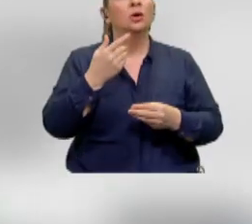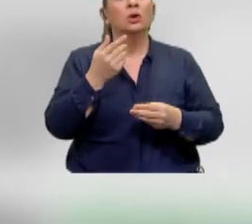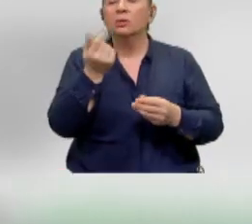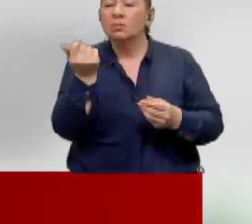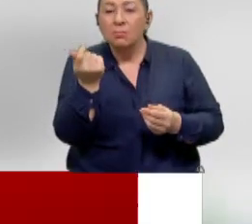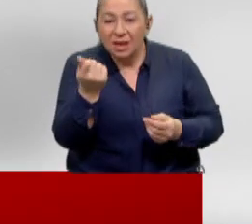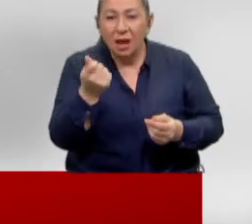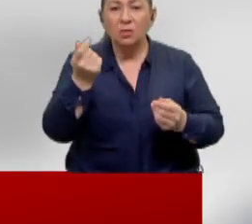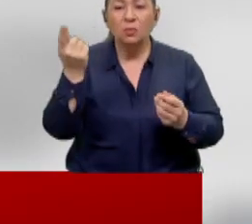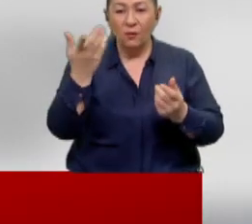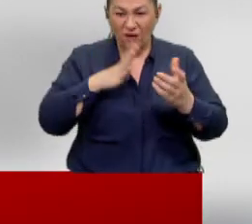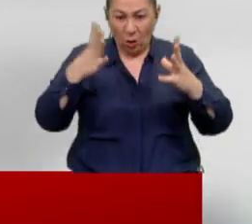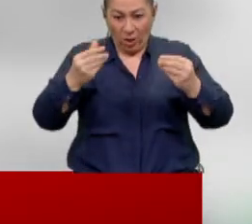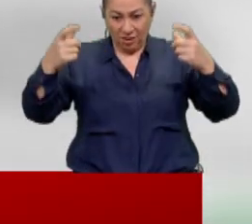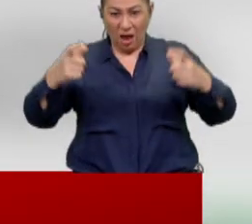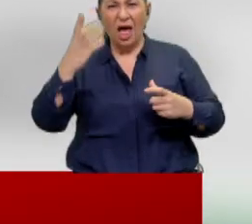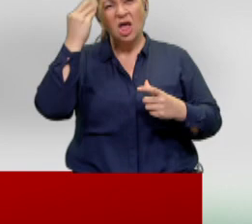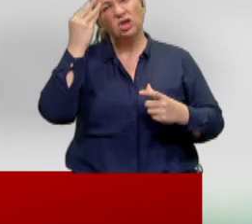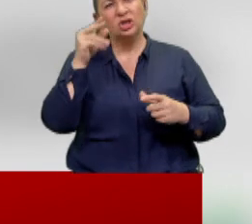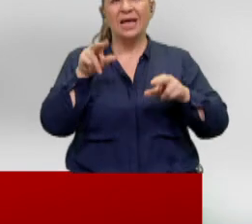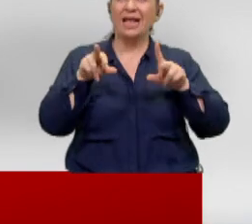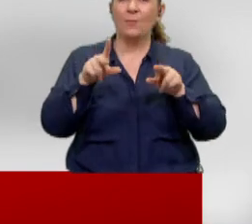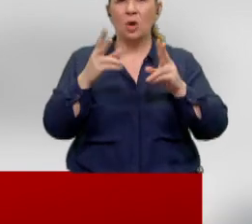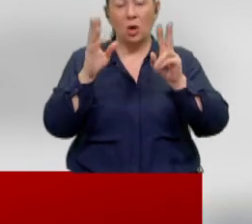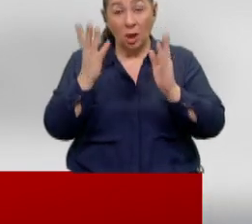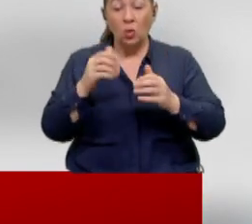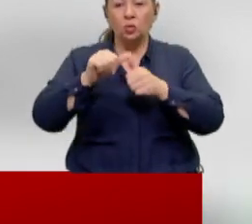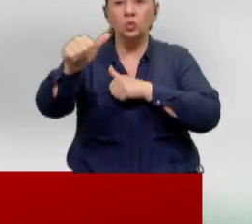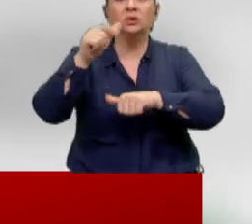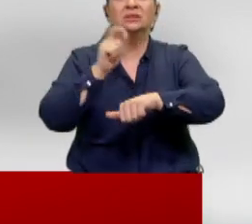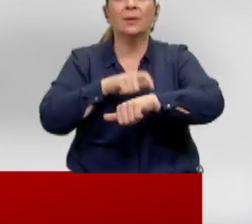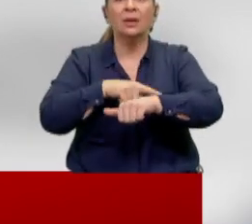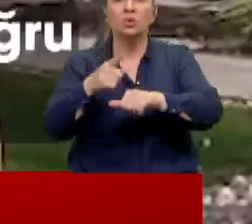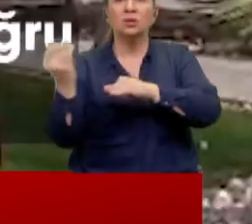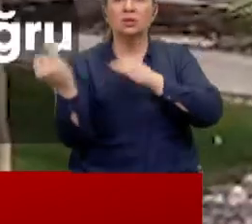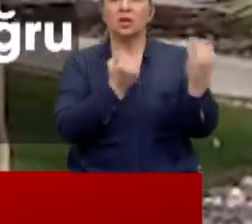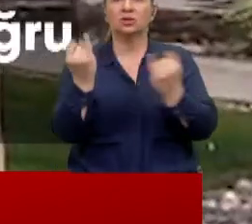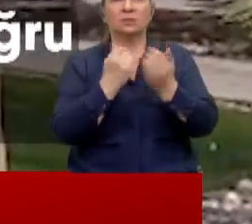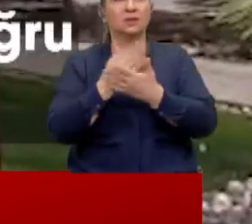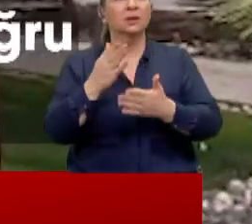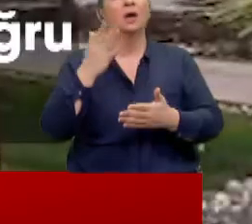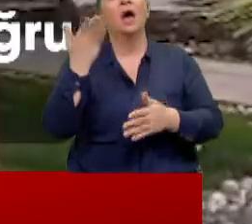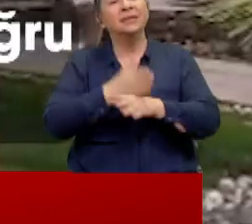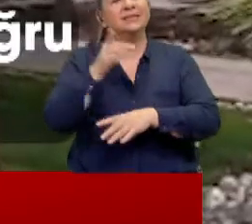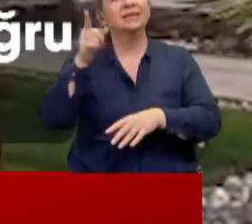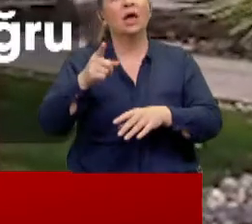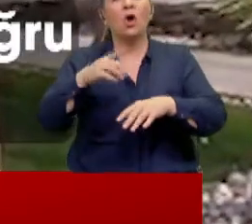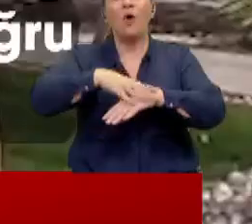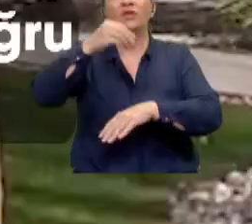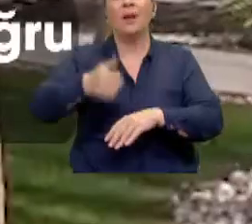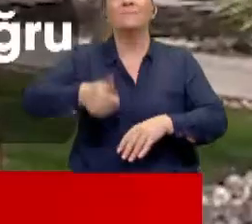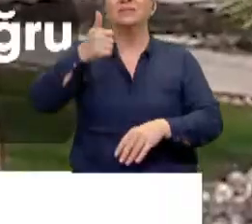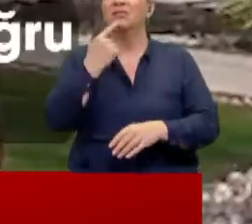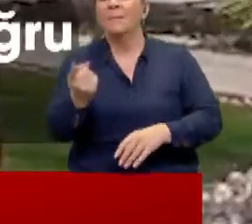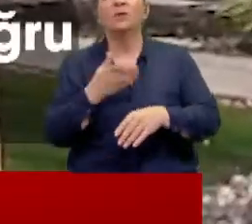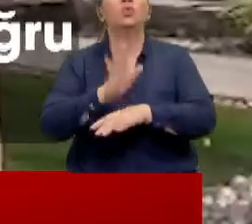miktar mevcut şartlarda anlaşılabilir gibi dursa da uzun vadede bu tartışılacaktır. Aslında sana konfederasyon başkanı demek doğru